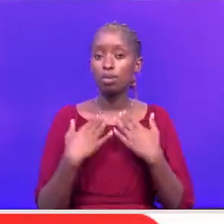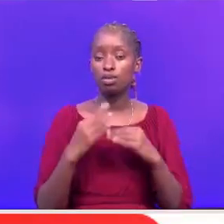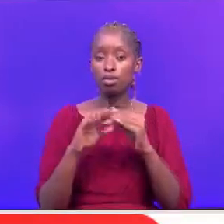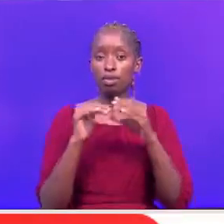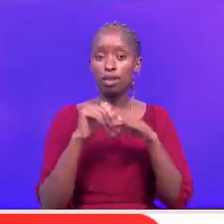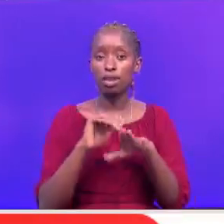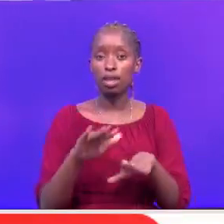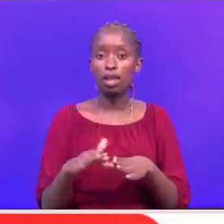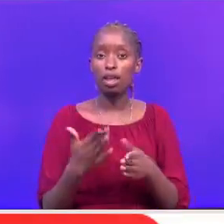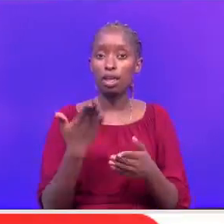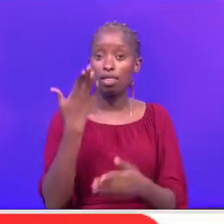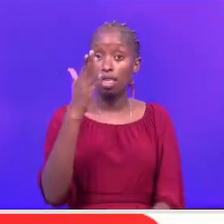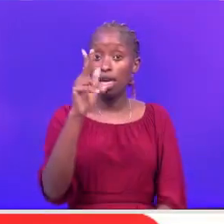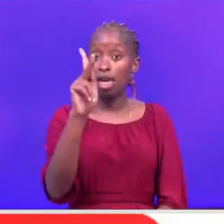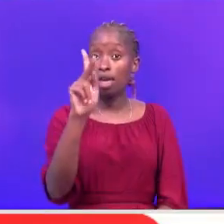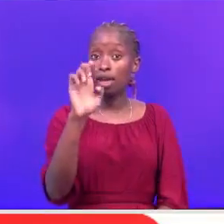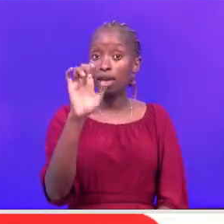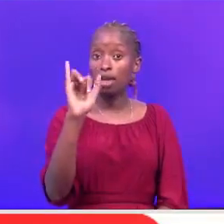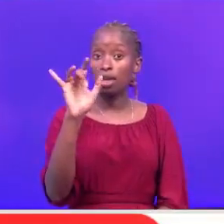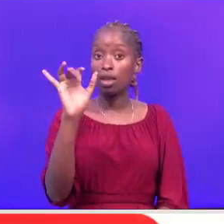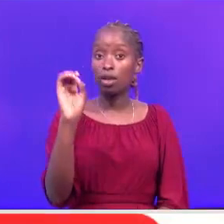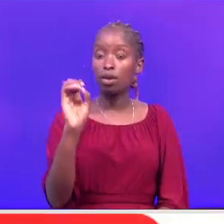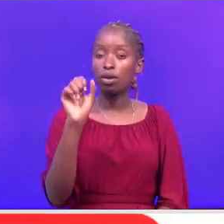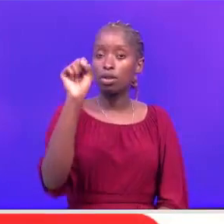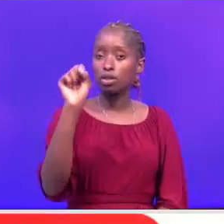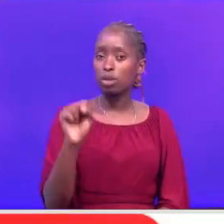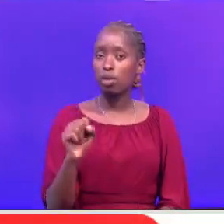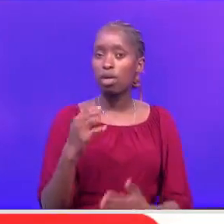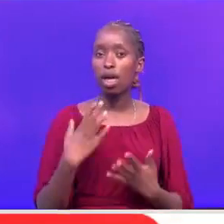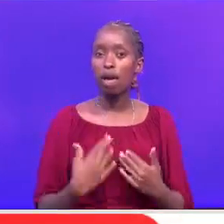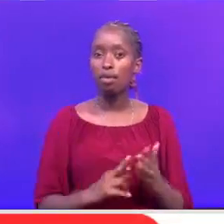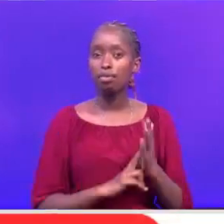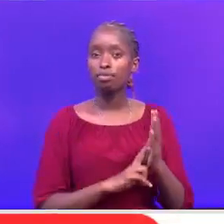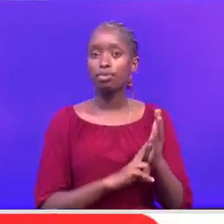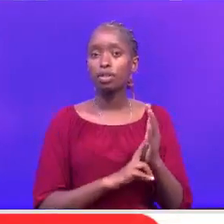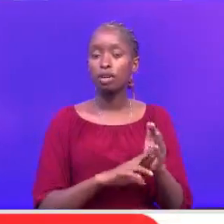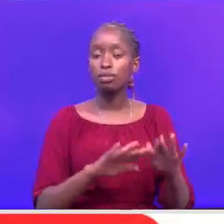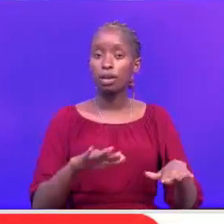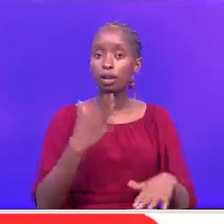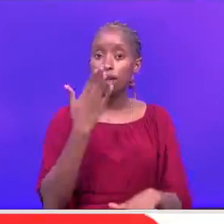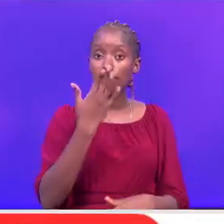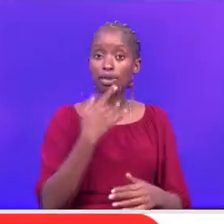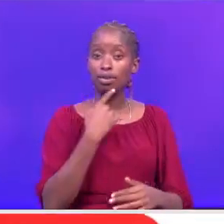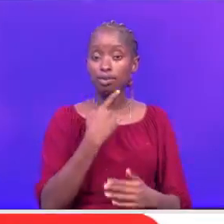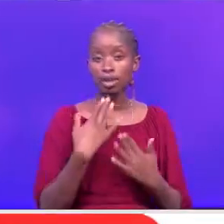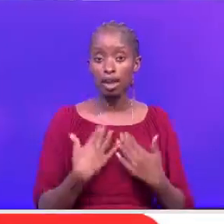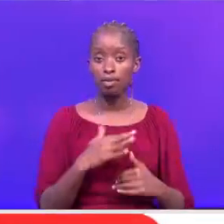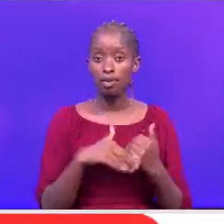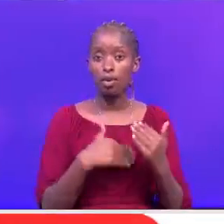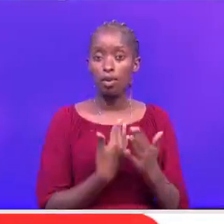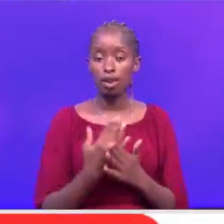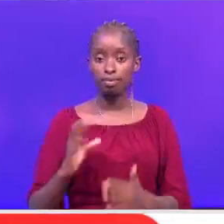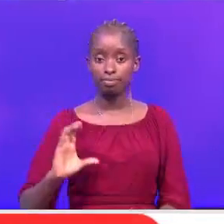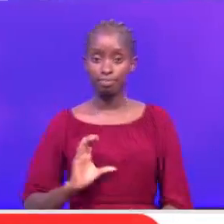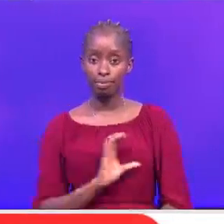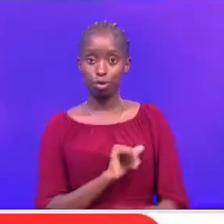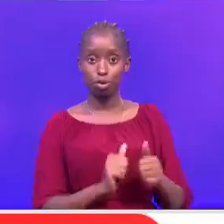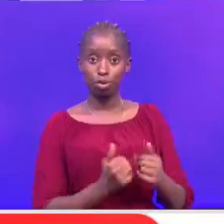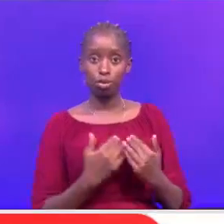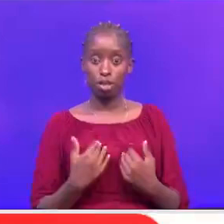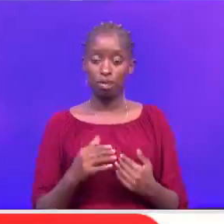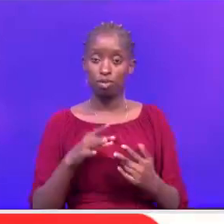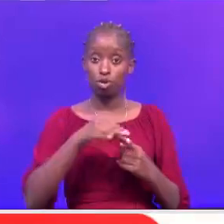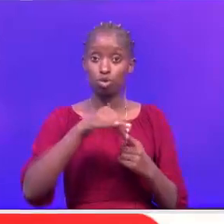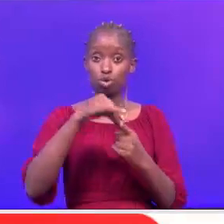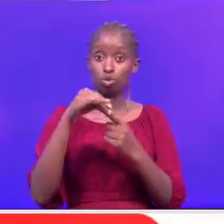Keyo Kaskazini, mwakilishi wa wadi hiyo Adams Kipsenai alisema kuwa kamati itakayobuniwa ya kufuatilia utendaji